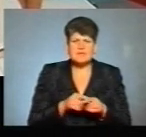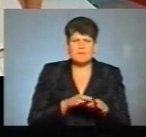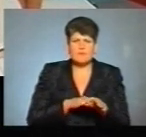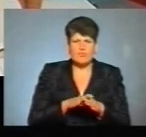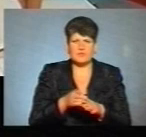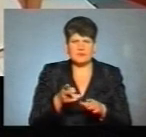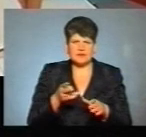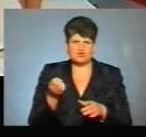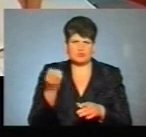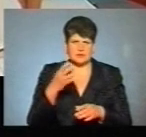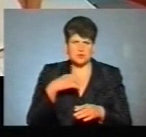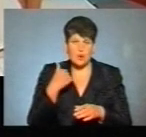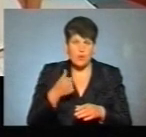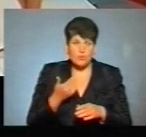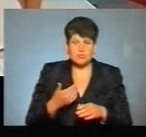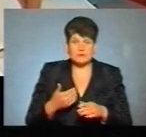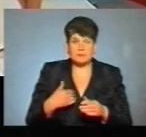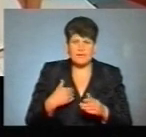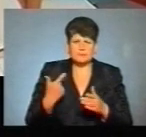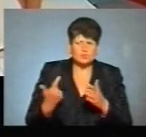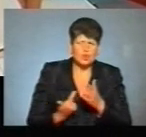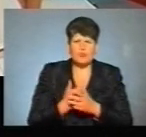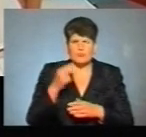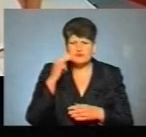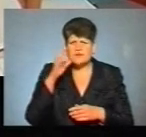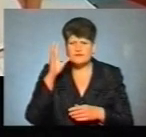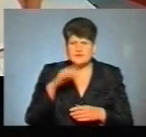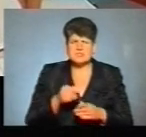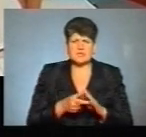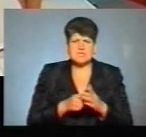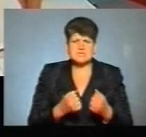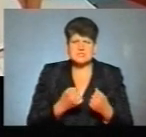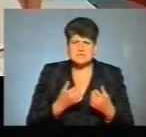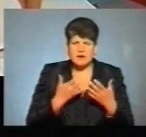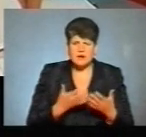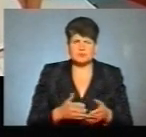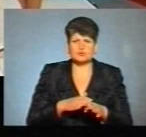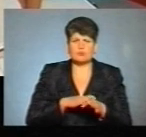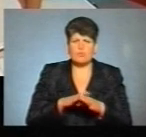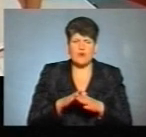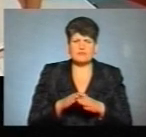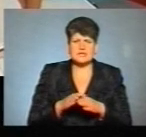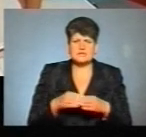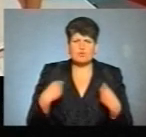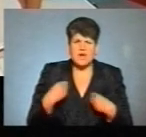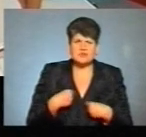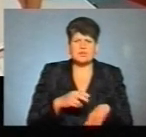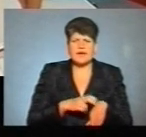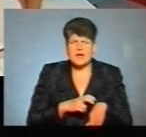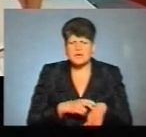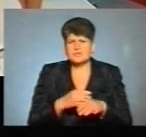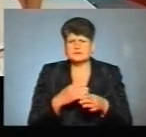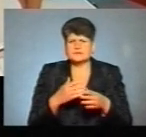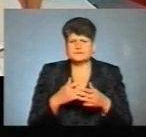з 2014 роком. Тобто ми наново вивчаємо всі класи захисту, повне спорядження лікарів.